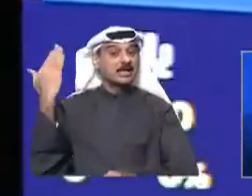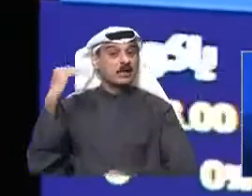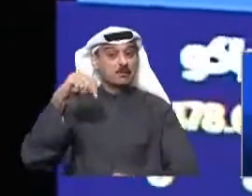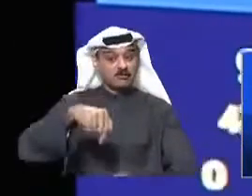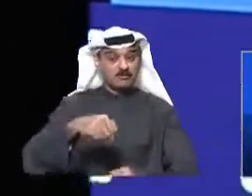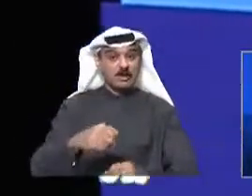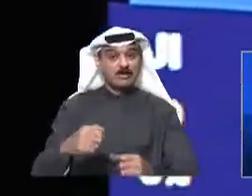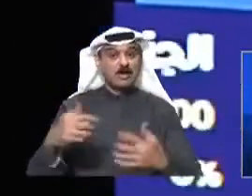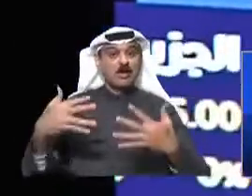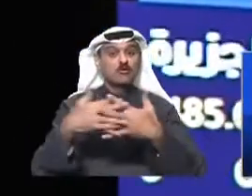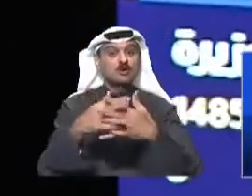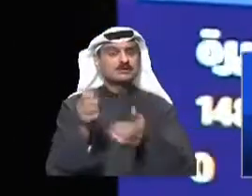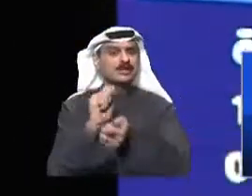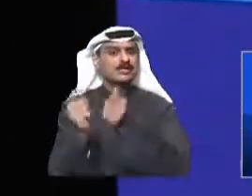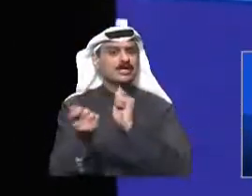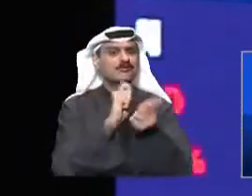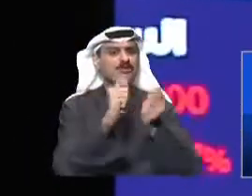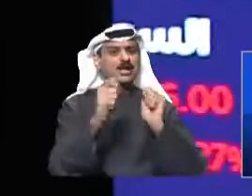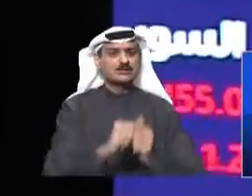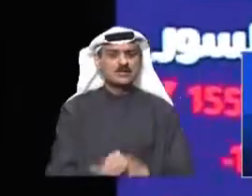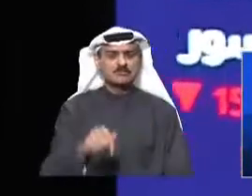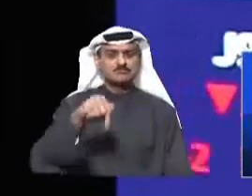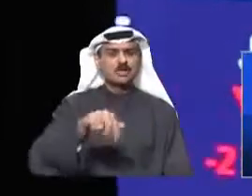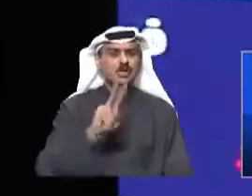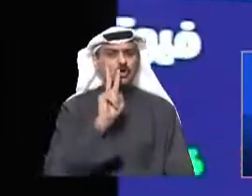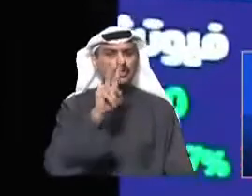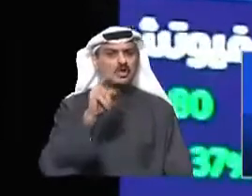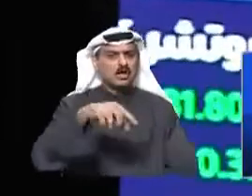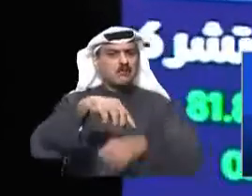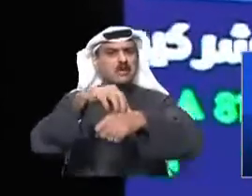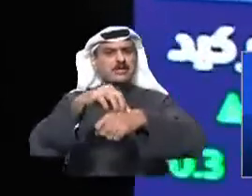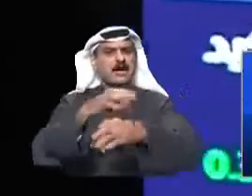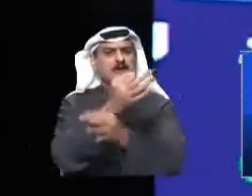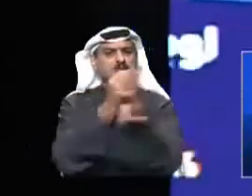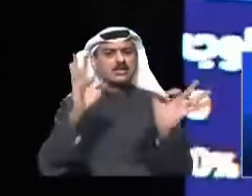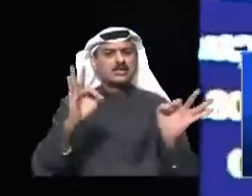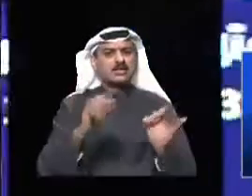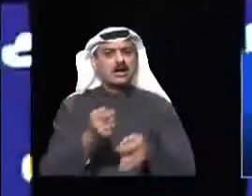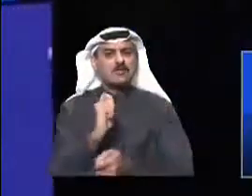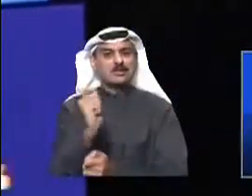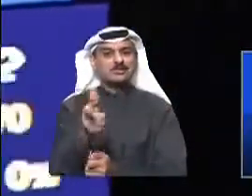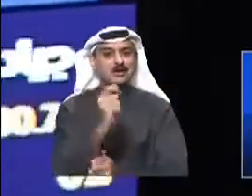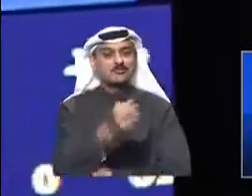شركات الأسهم التقليدية، حيث يترقب المتداولون توزيعات الأرباح.